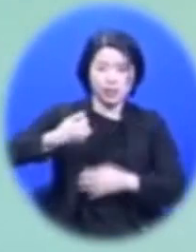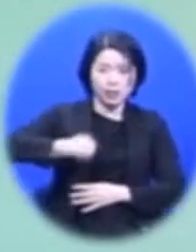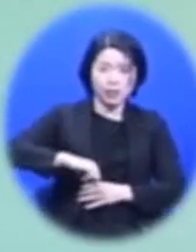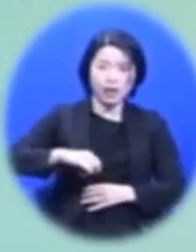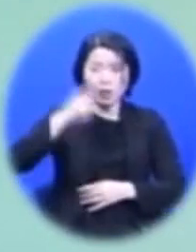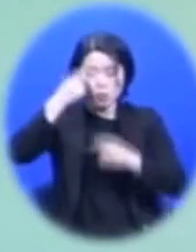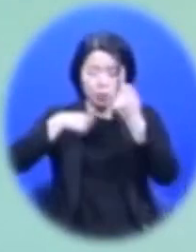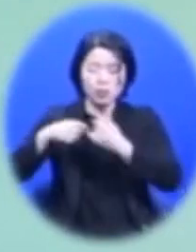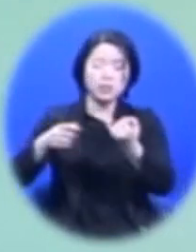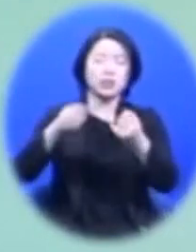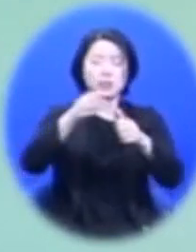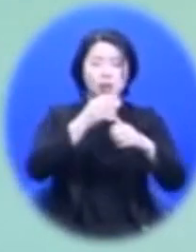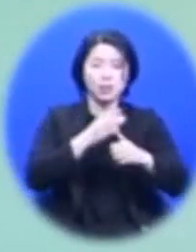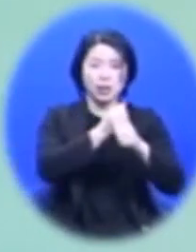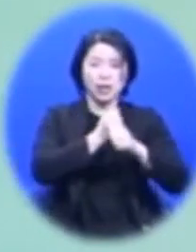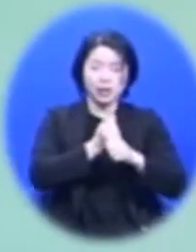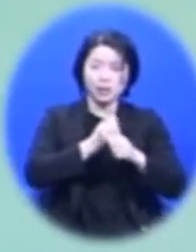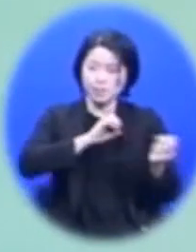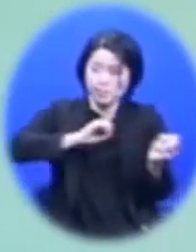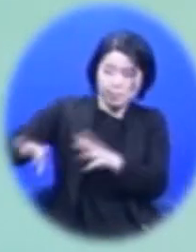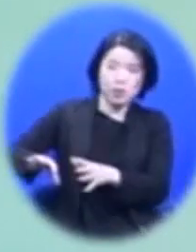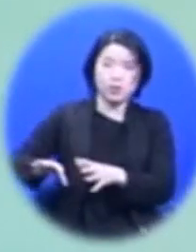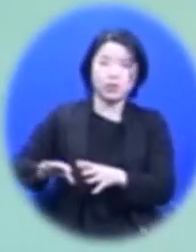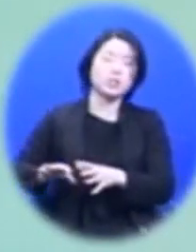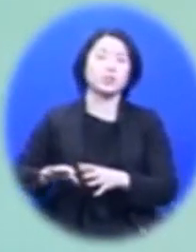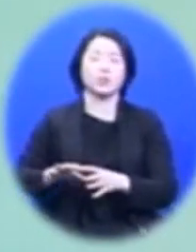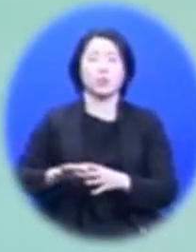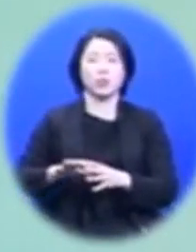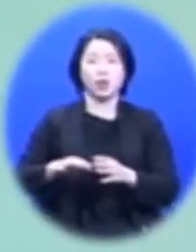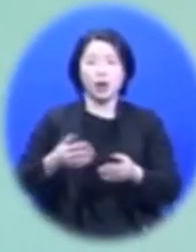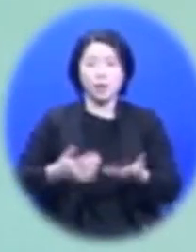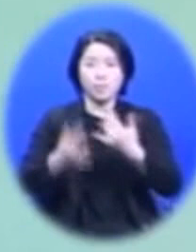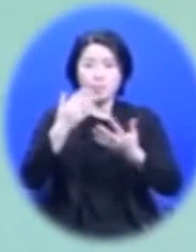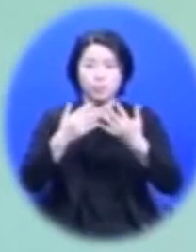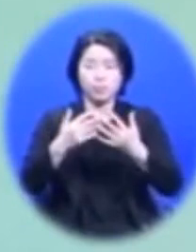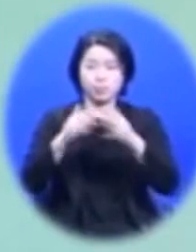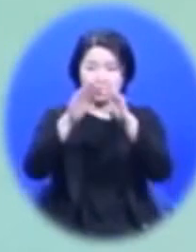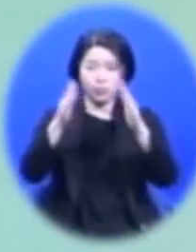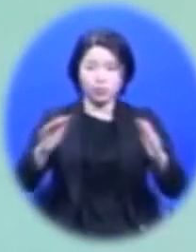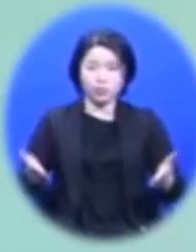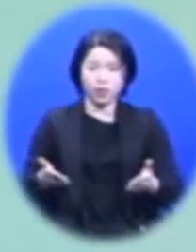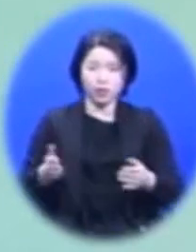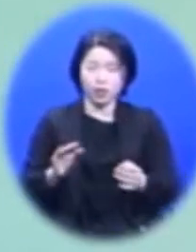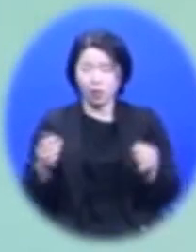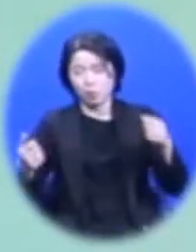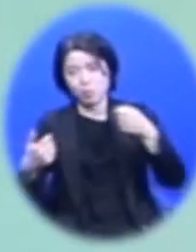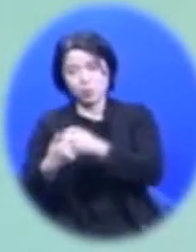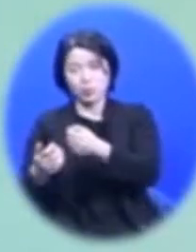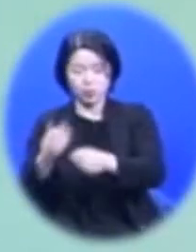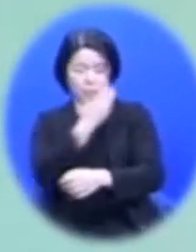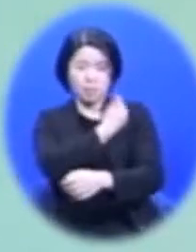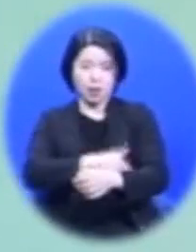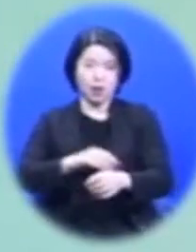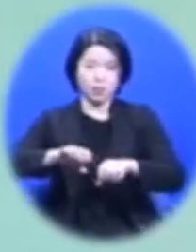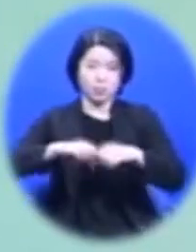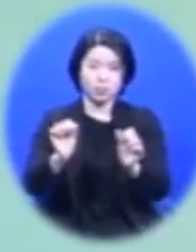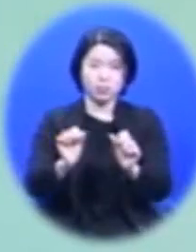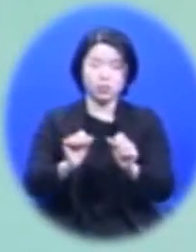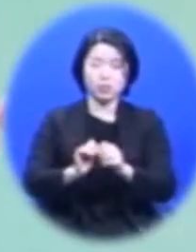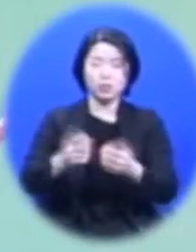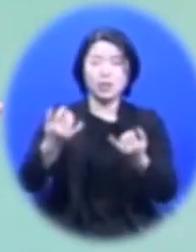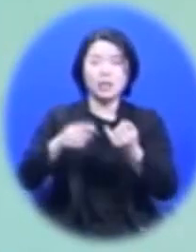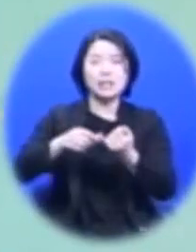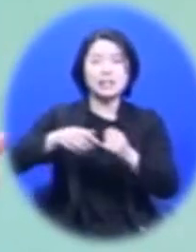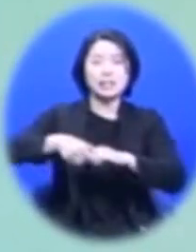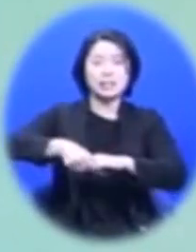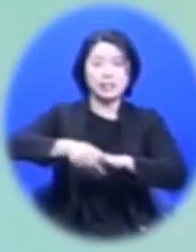울면서 매달릴 때 그 아이를 내 동댕이 쳐서 난로에 부딪혀서 팔이 장애인이 된 우리 집은